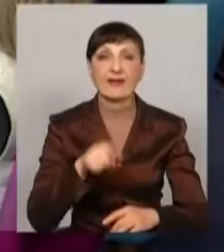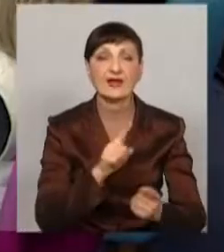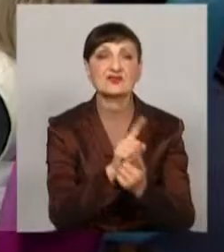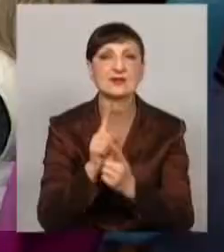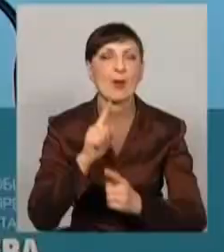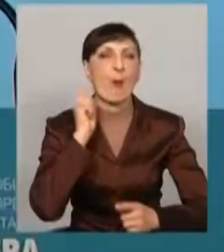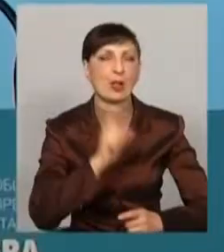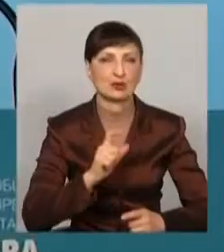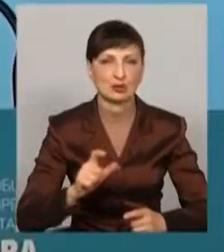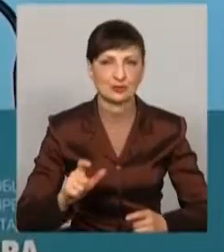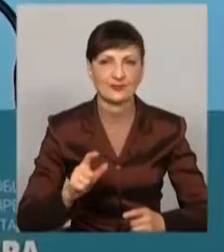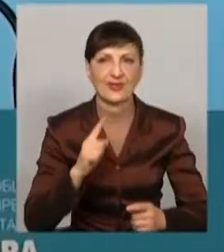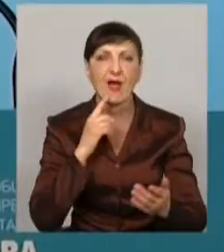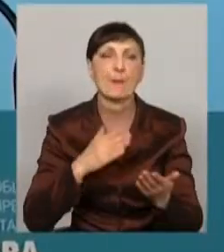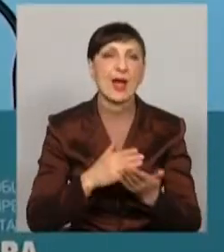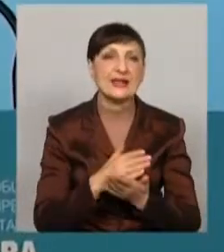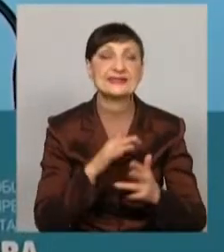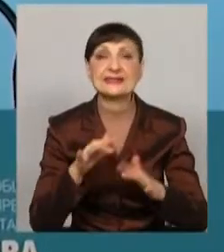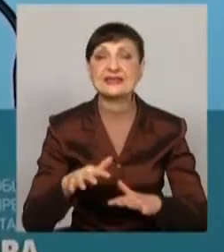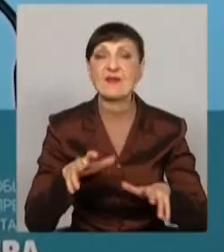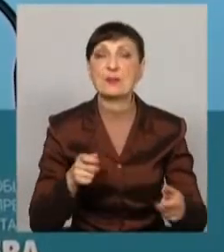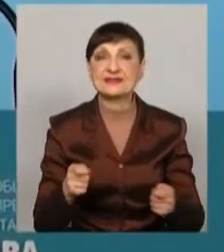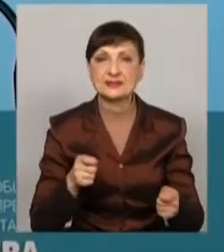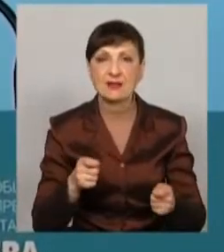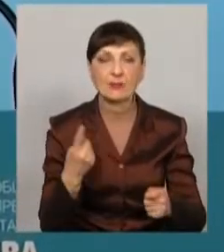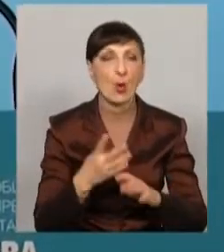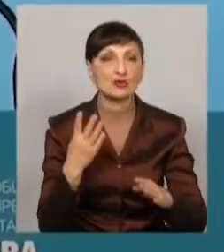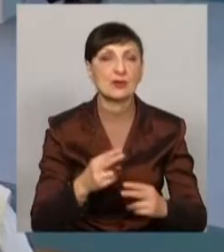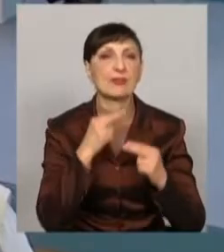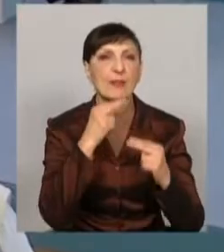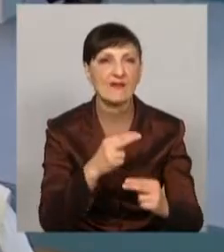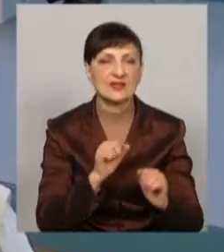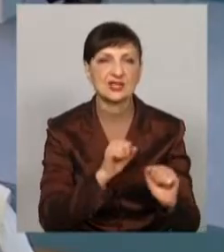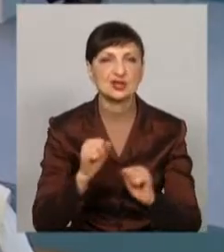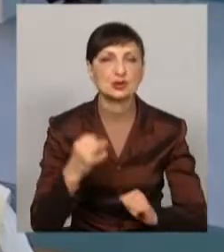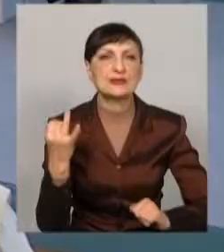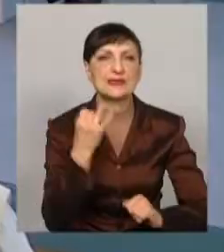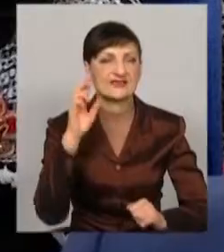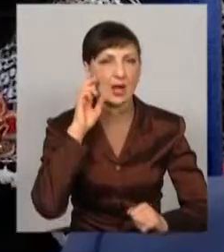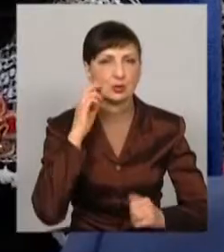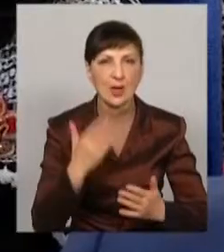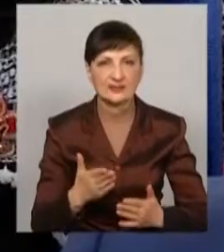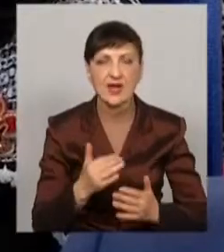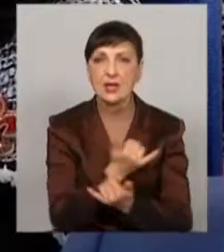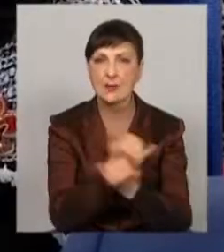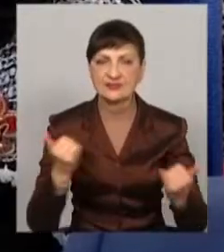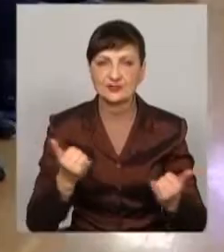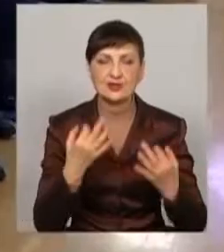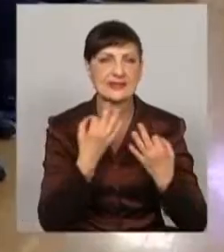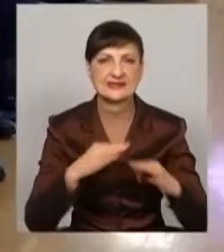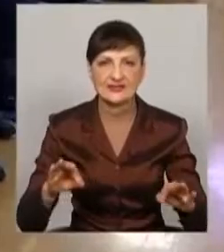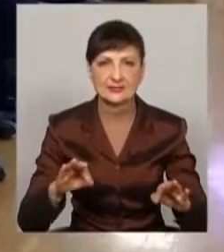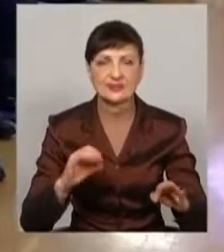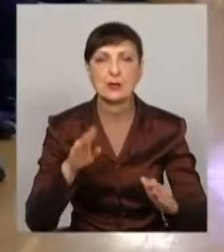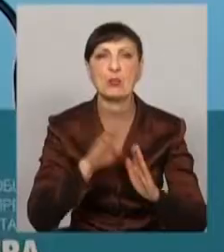встретился с молодежью. Политика и действия президента в первую очередь направлены на защиту интересов государства и обеспечение независимости